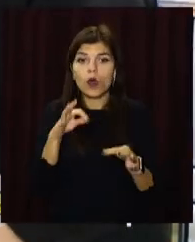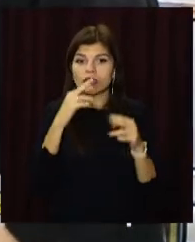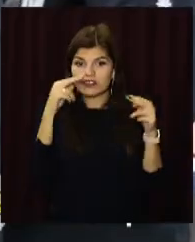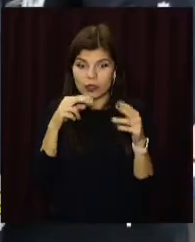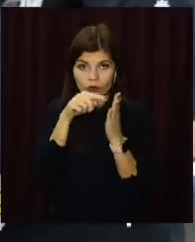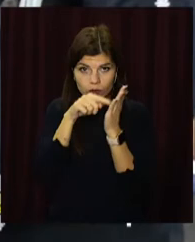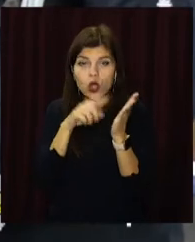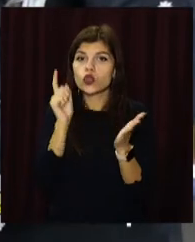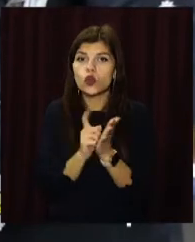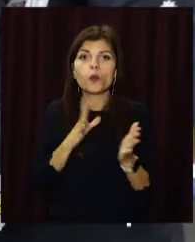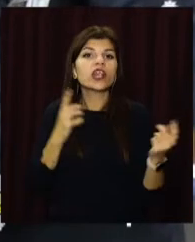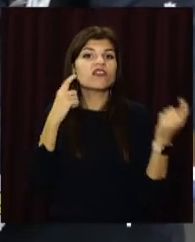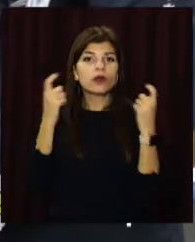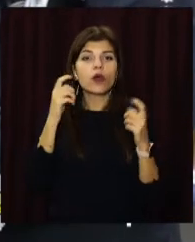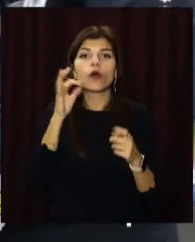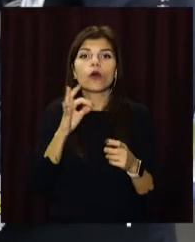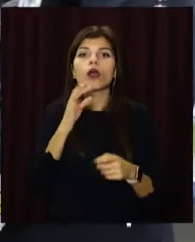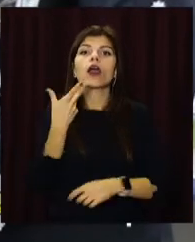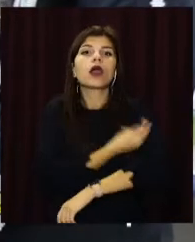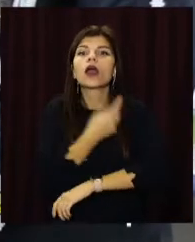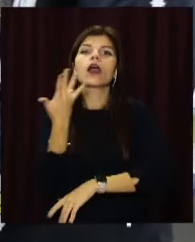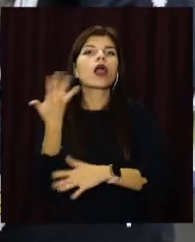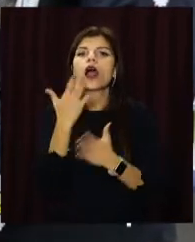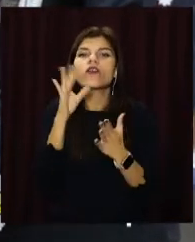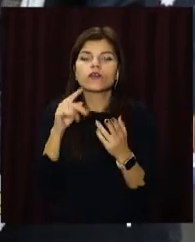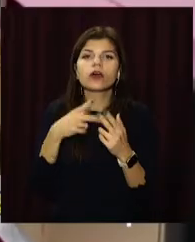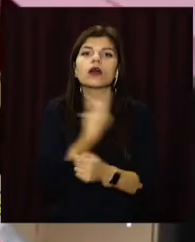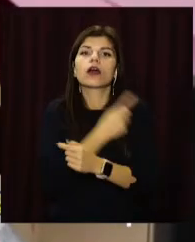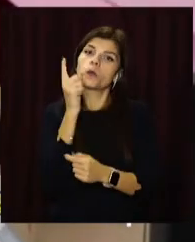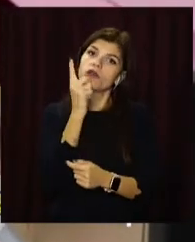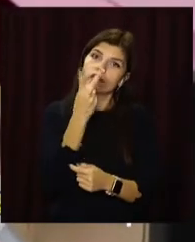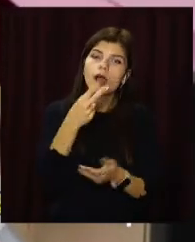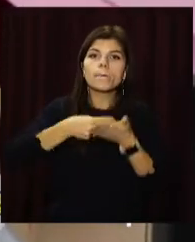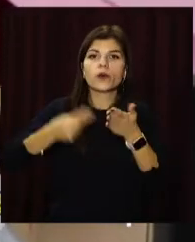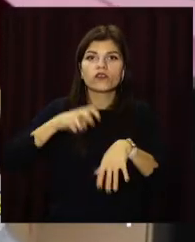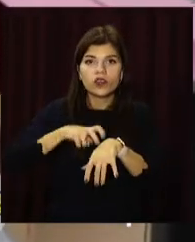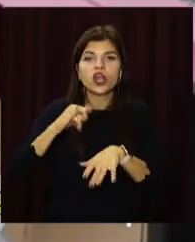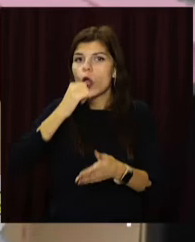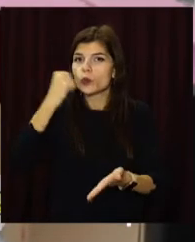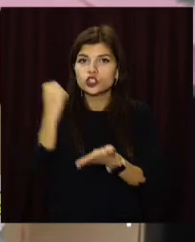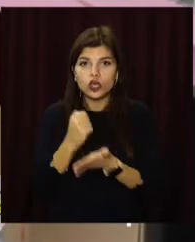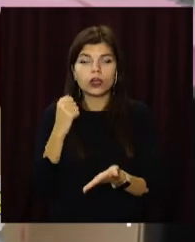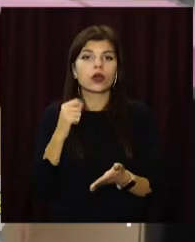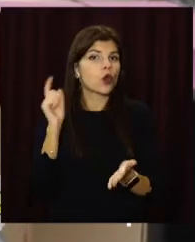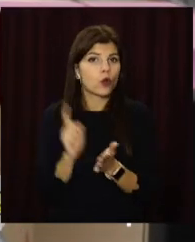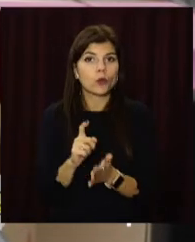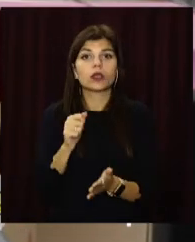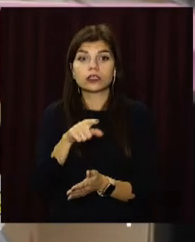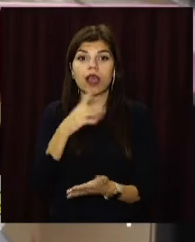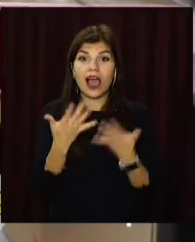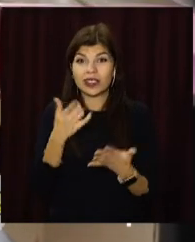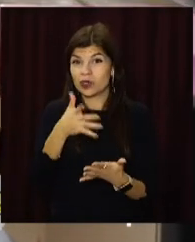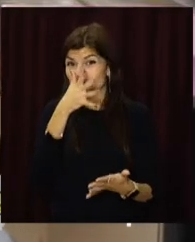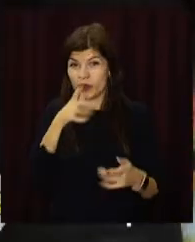вакцинацію мають бути інформація про вид щеплення, кількість доз вакцини, підпис лікаря та печатка. За використання